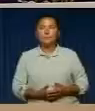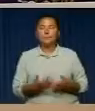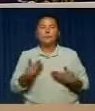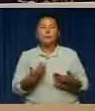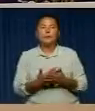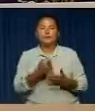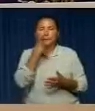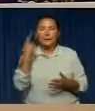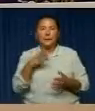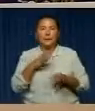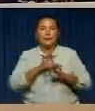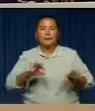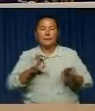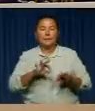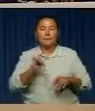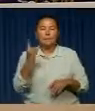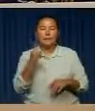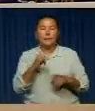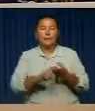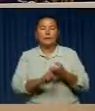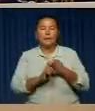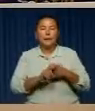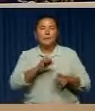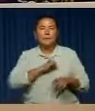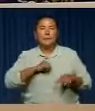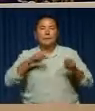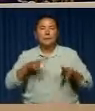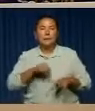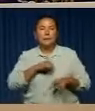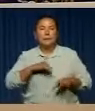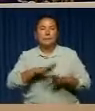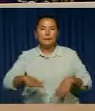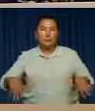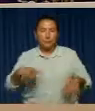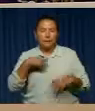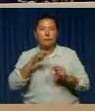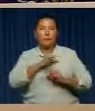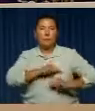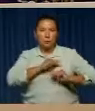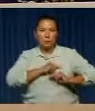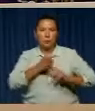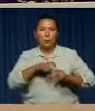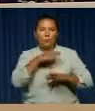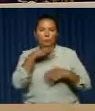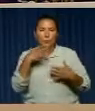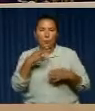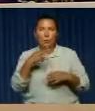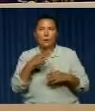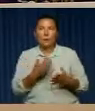да, мен тоқталам деген балдарға. Себебі өзім педиатр маманымын, мен балаға дегенде өте көп көңіл